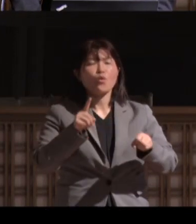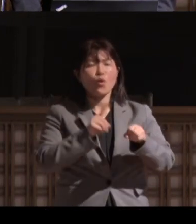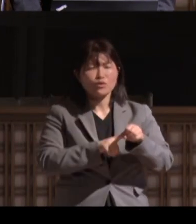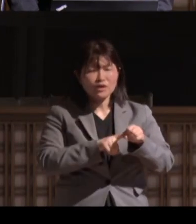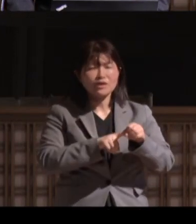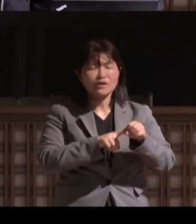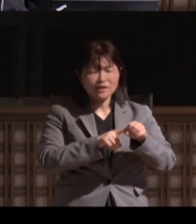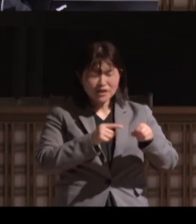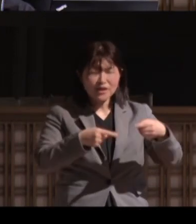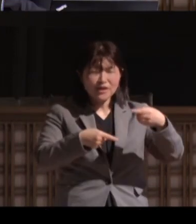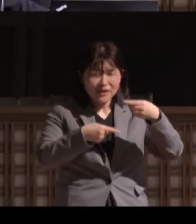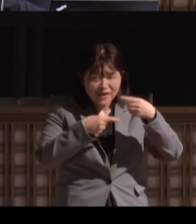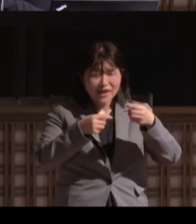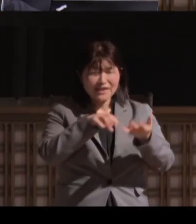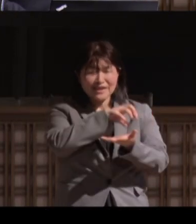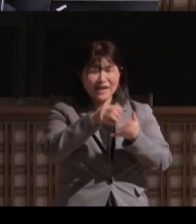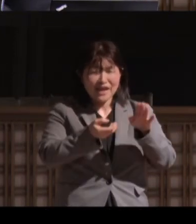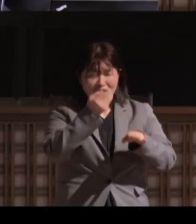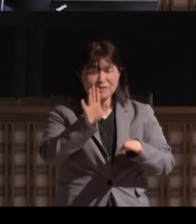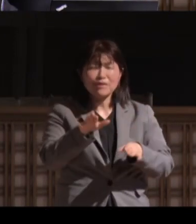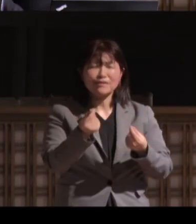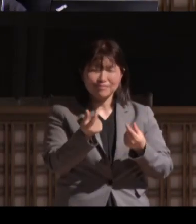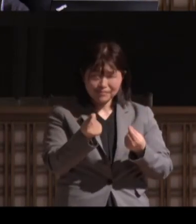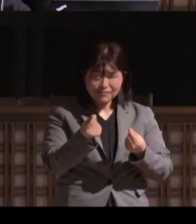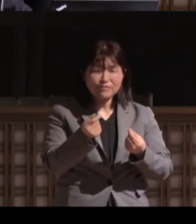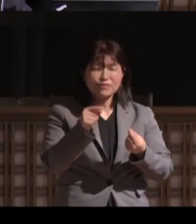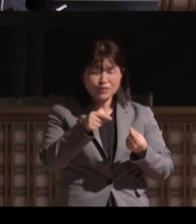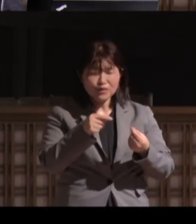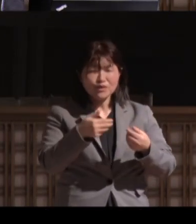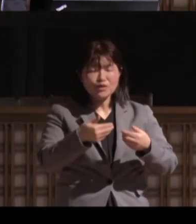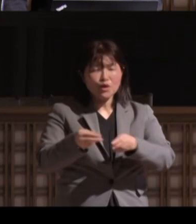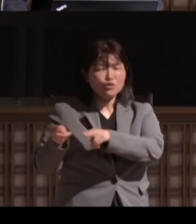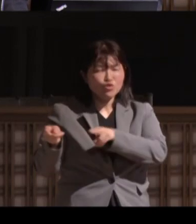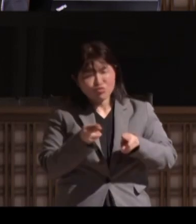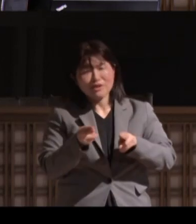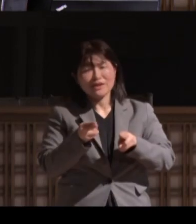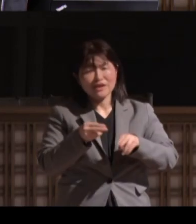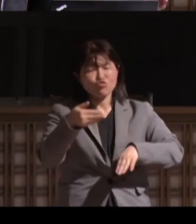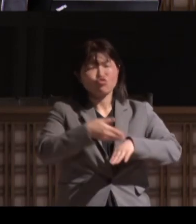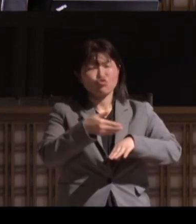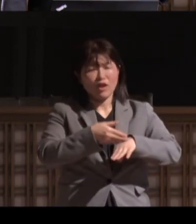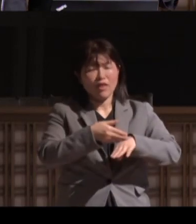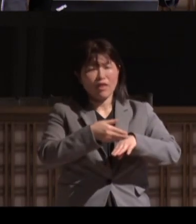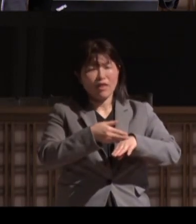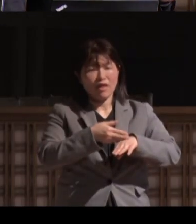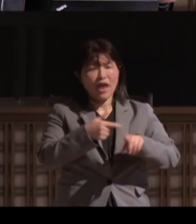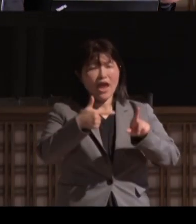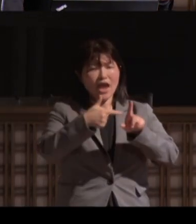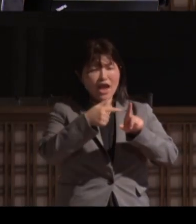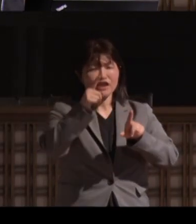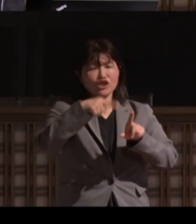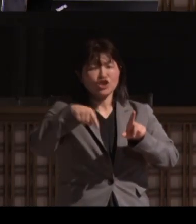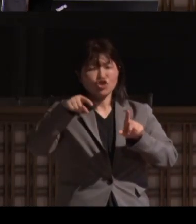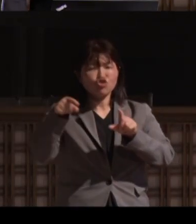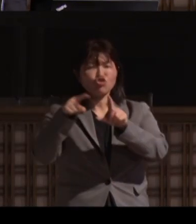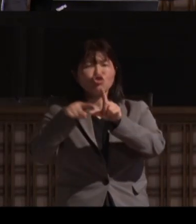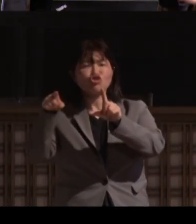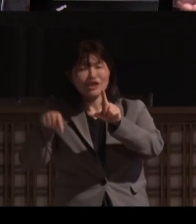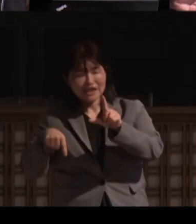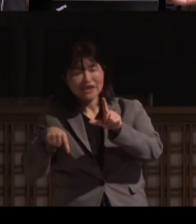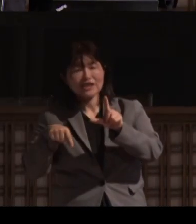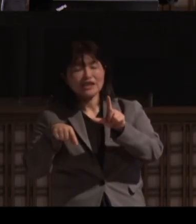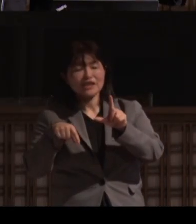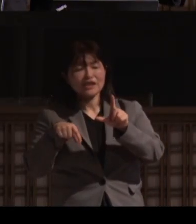え大変な災害がございましたまそういったことに備えての訓練これHUGっていうのは